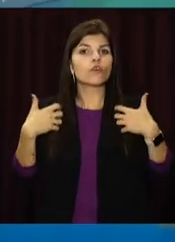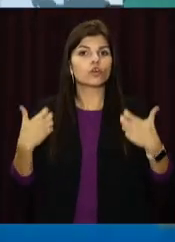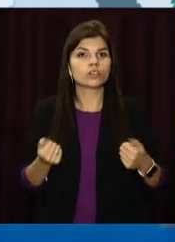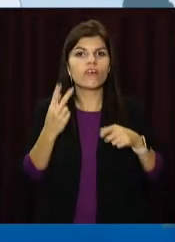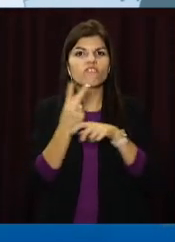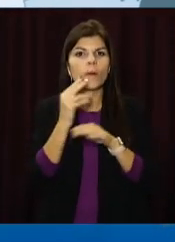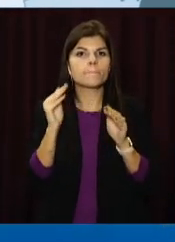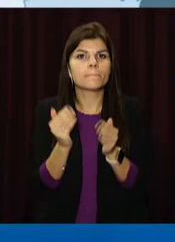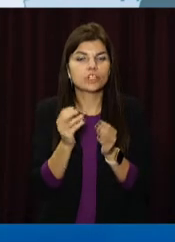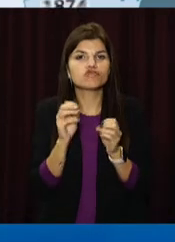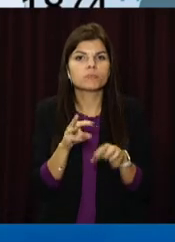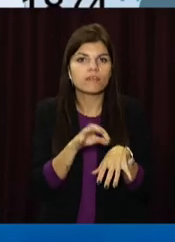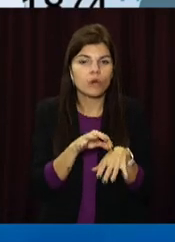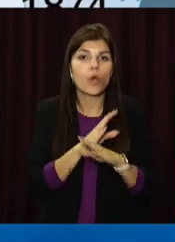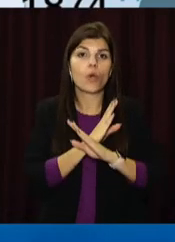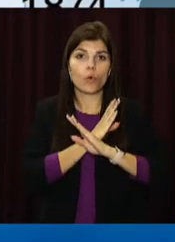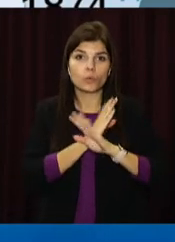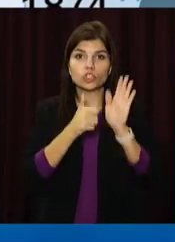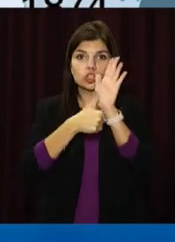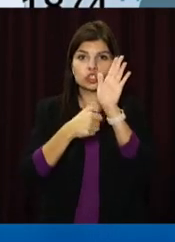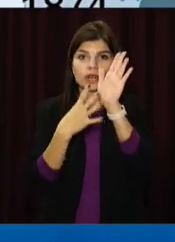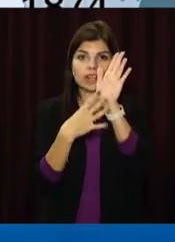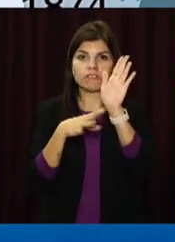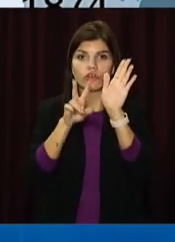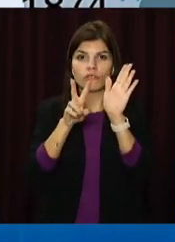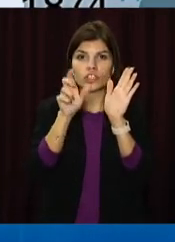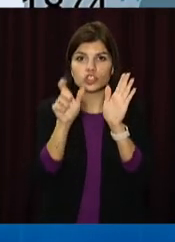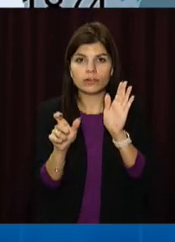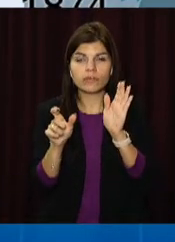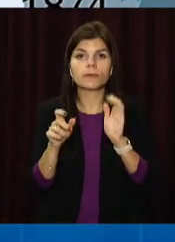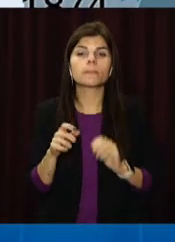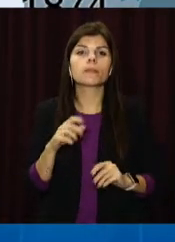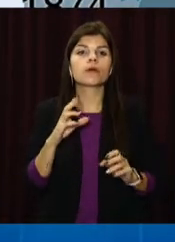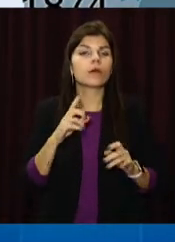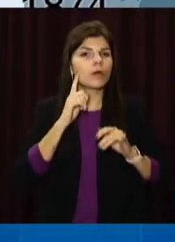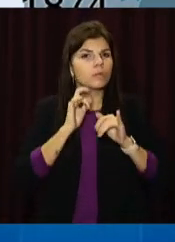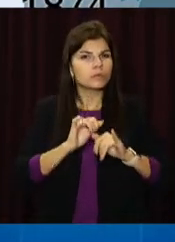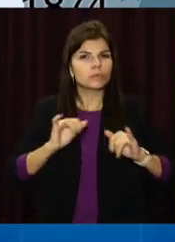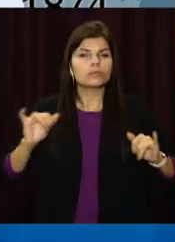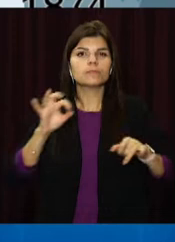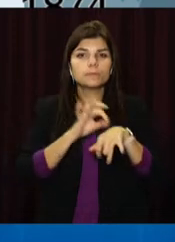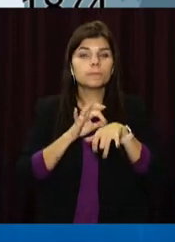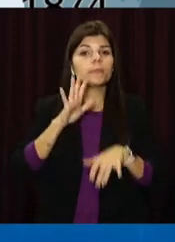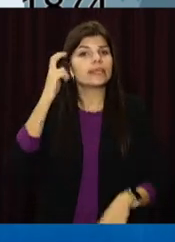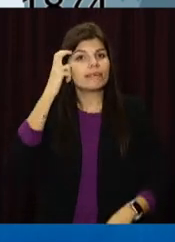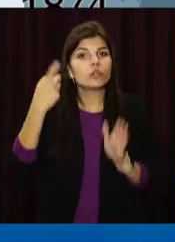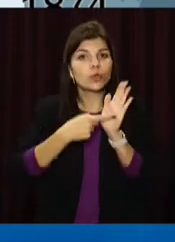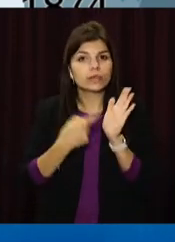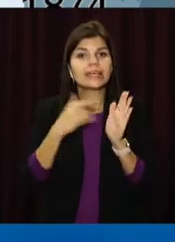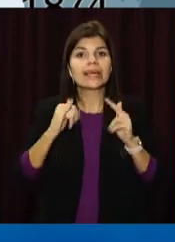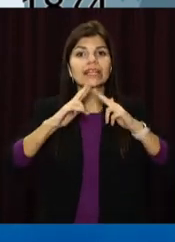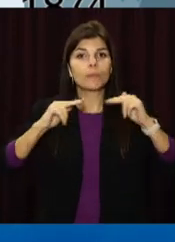вдвічі менше, ніж захворіли. Померли 692 пацієнти. Найстрімкіша хвороба поширюється в Києві, Донецькій